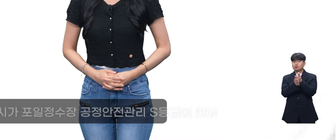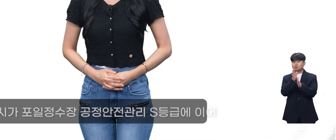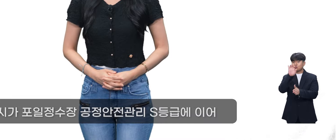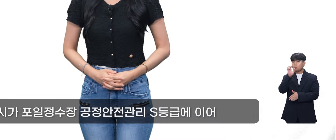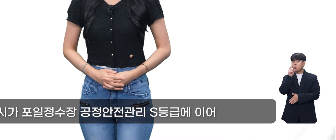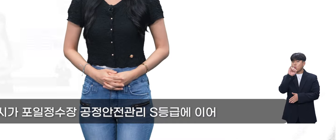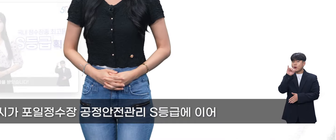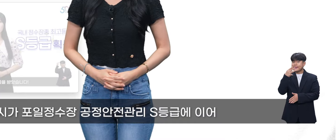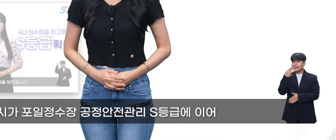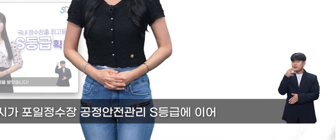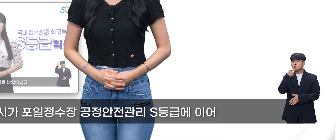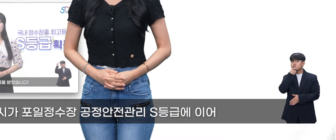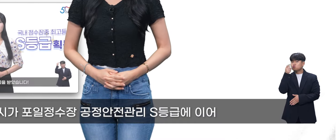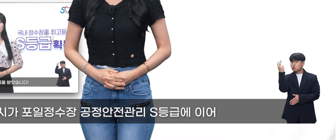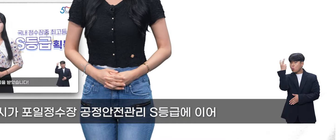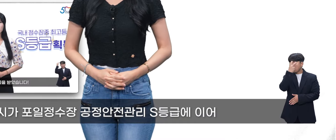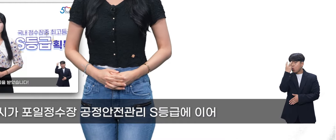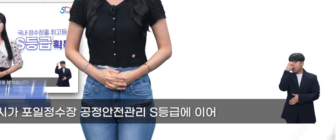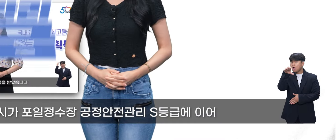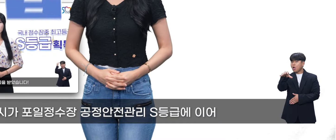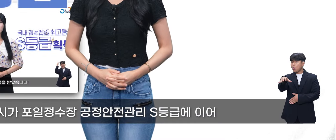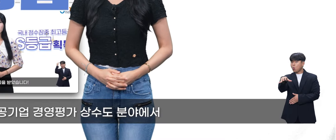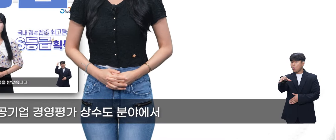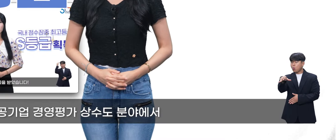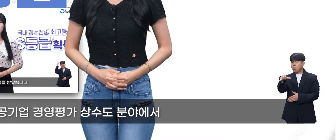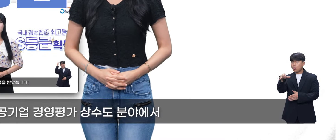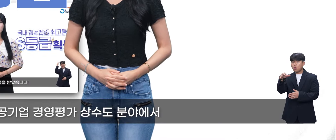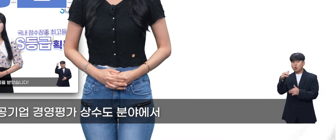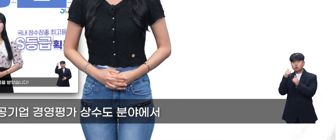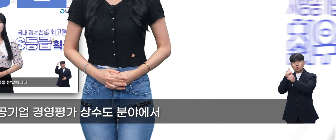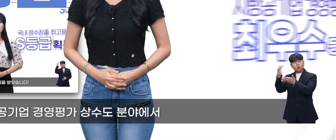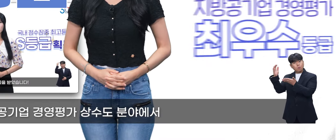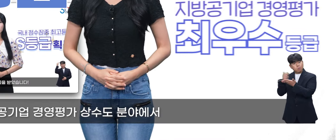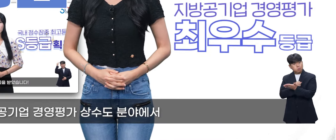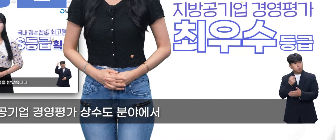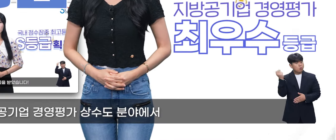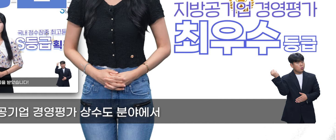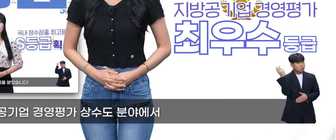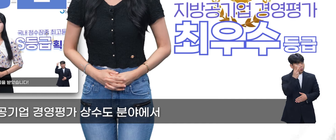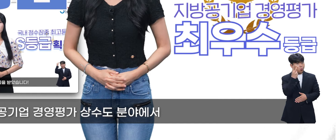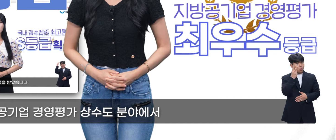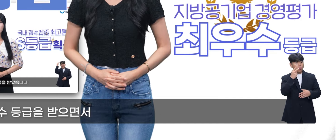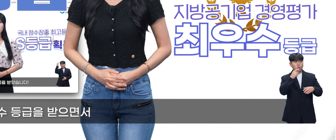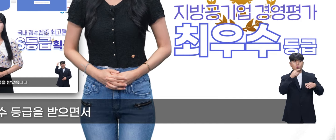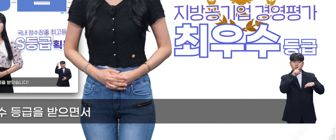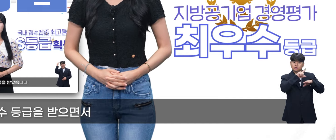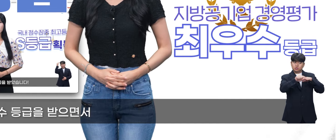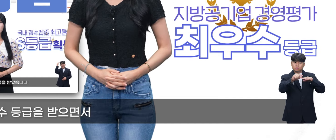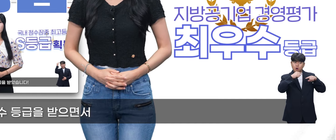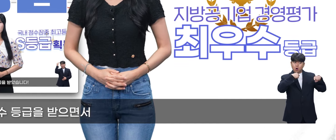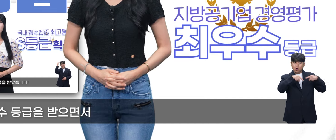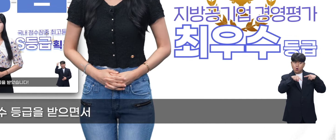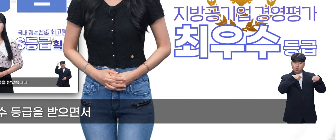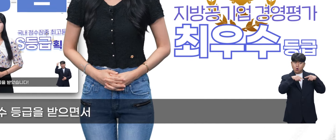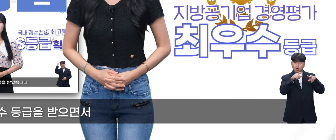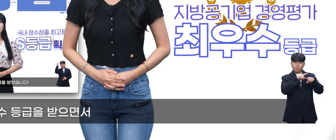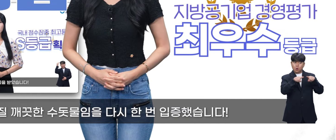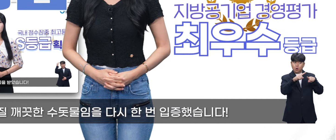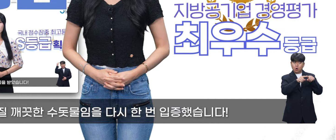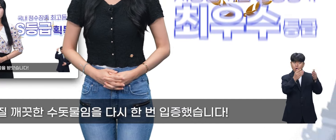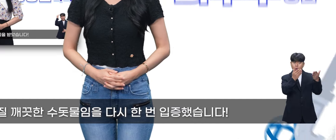안양시가 포회정 소장 공정안전관리 S등급에 이어 지방공기업 경영평가 상수도 분야에서 최우수 등급을